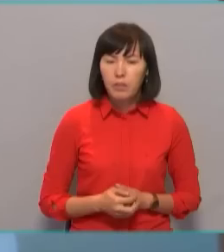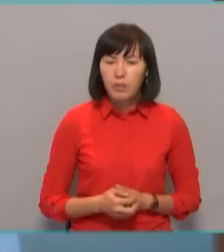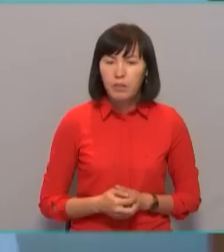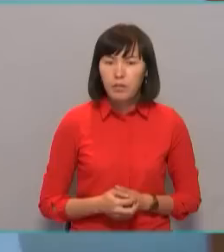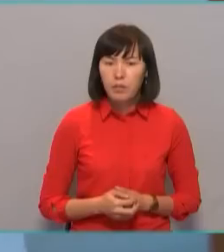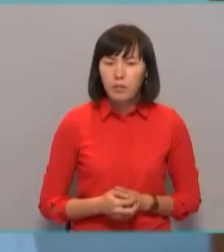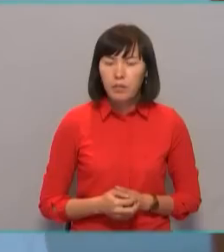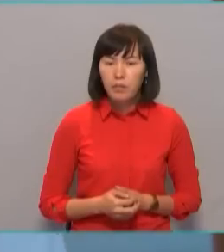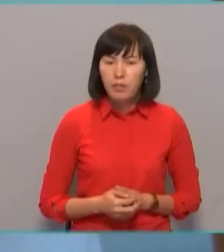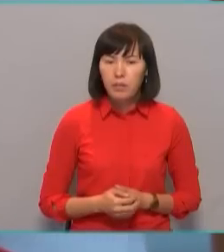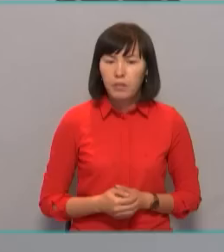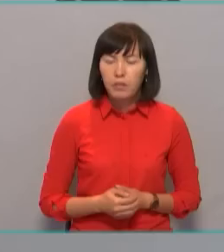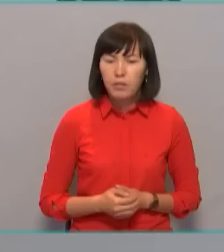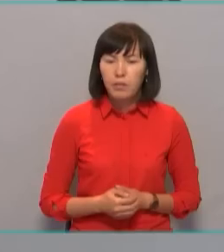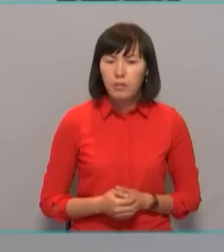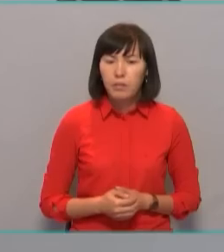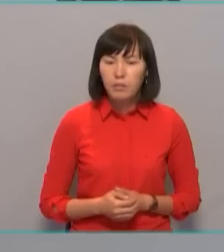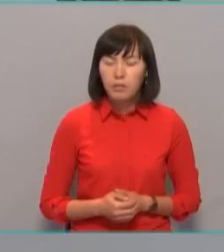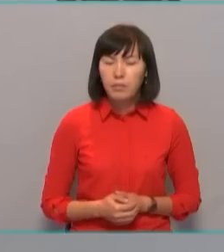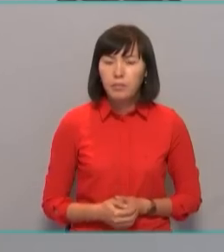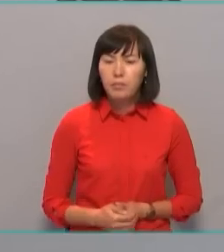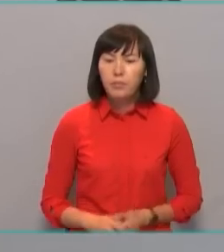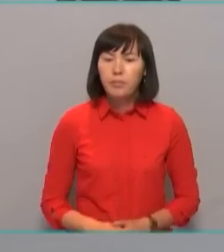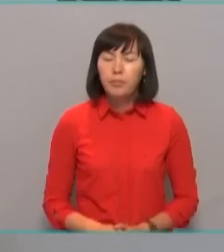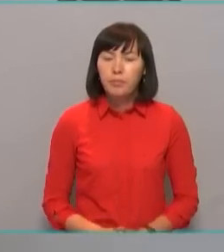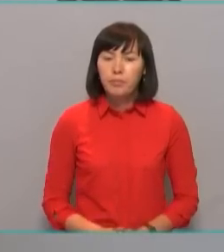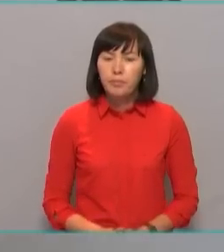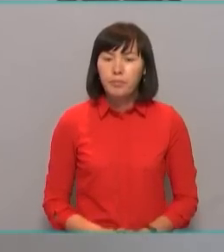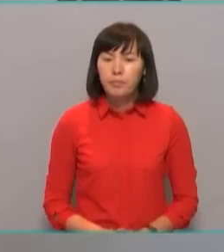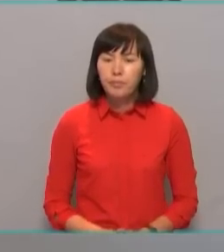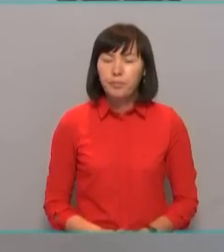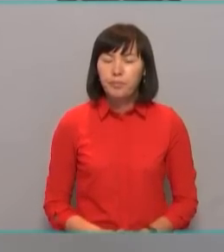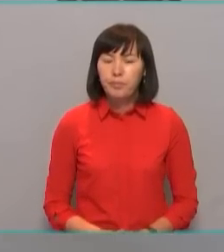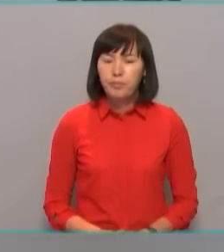Айдана Мәулен, Олжас Байтуов, Тұран Ньюс.